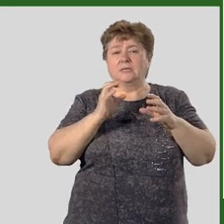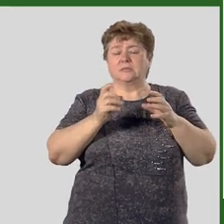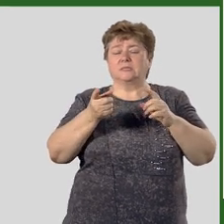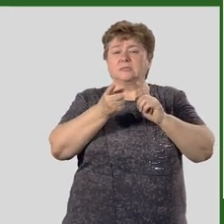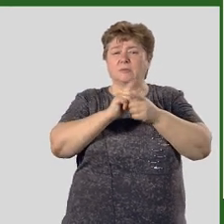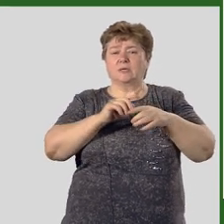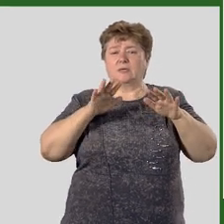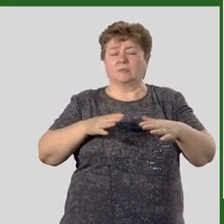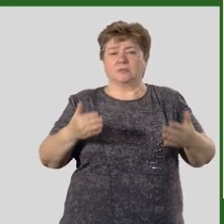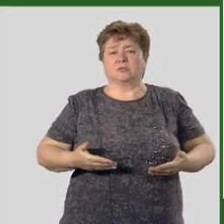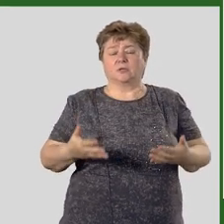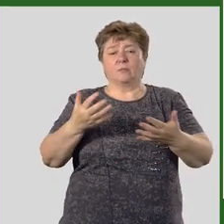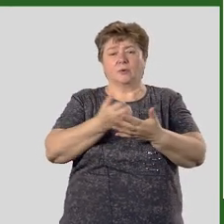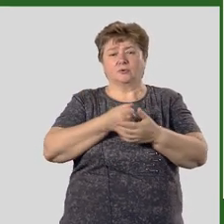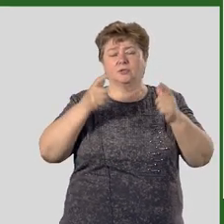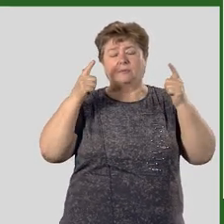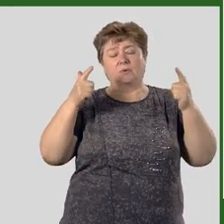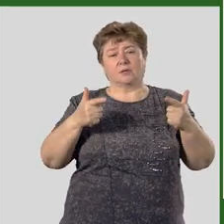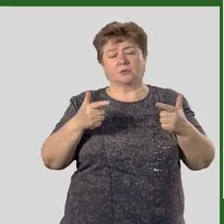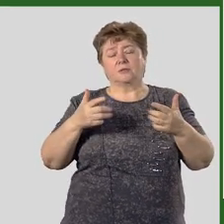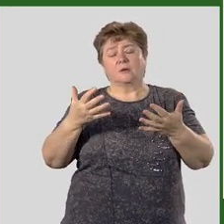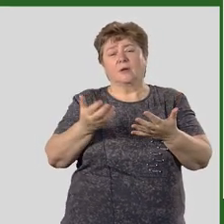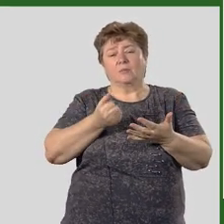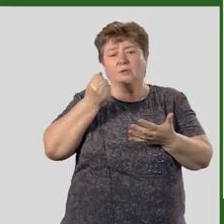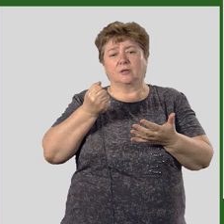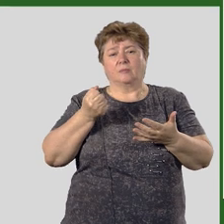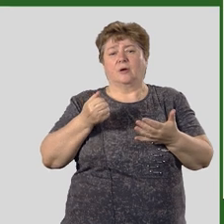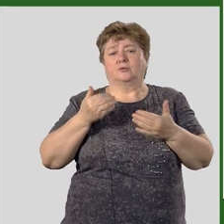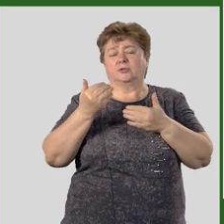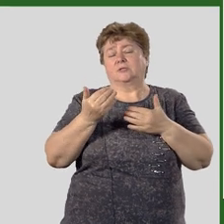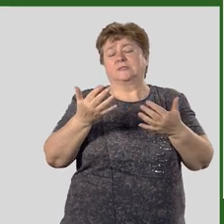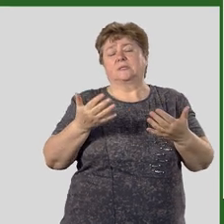места жительства и получением гражданства принимающей стороны.